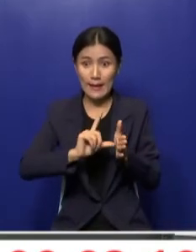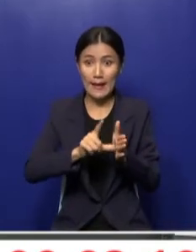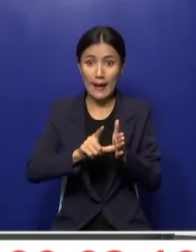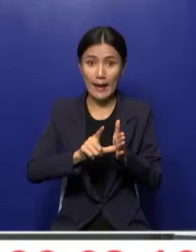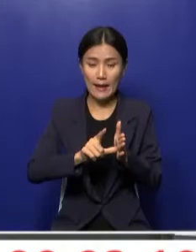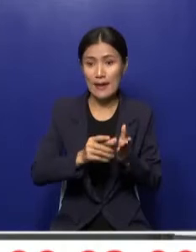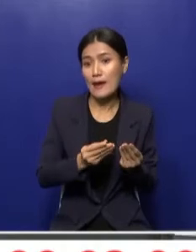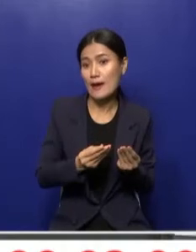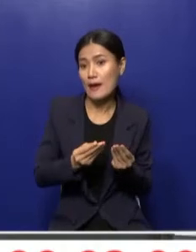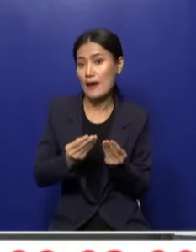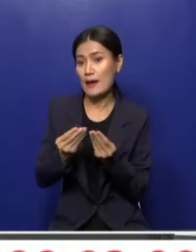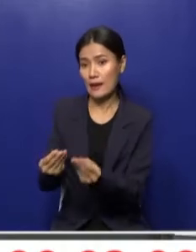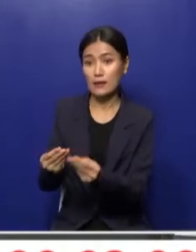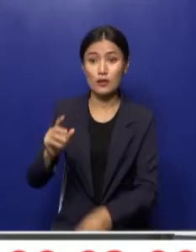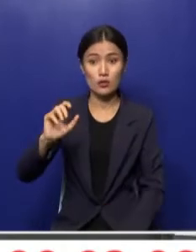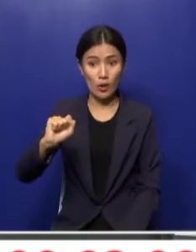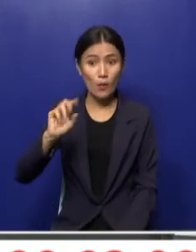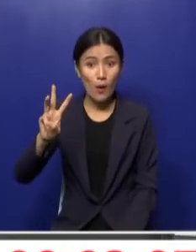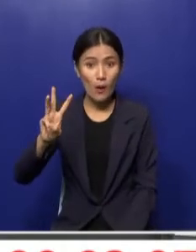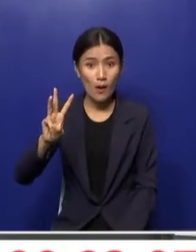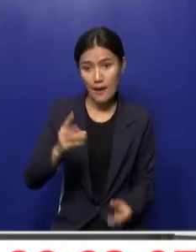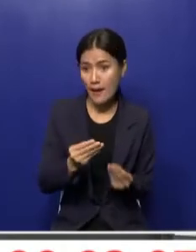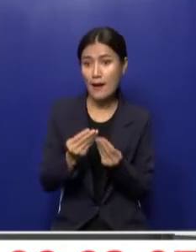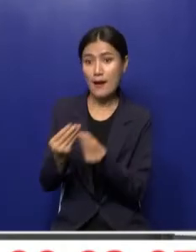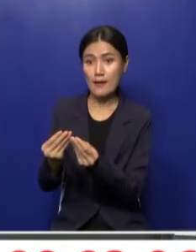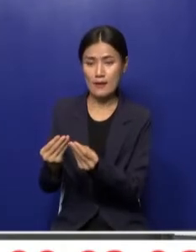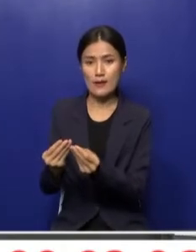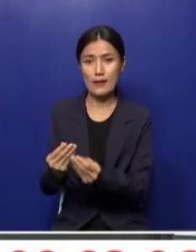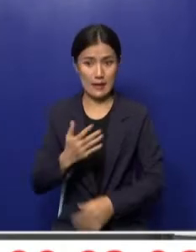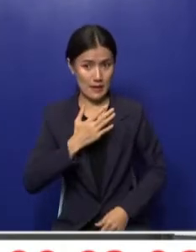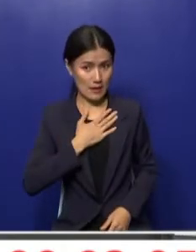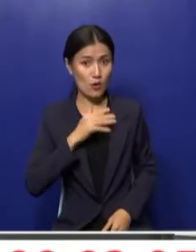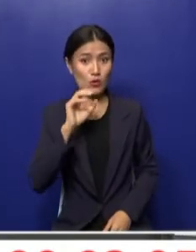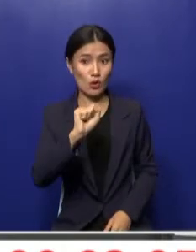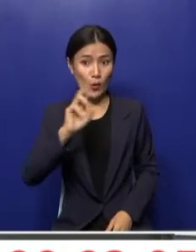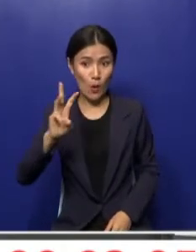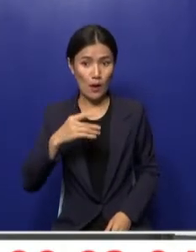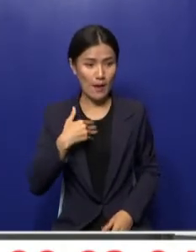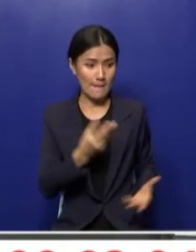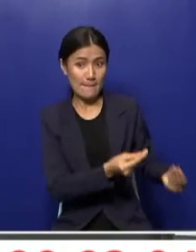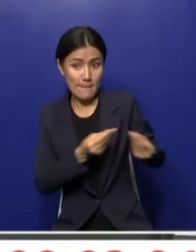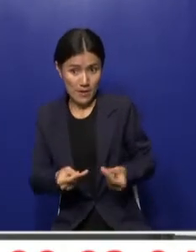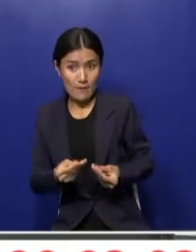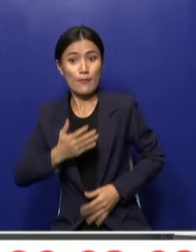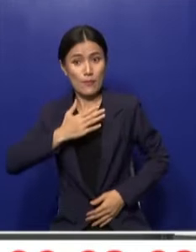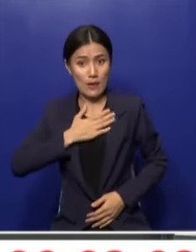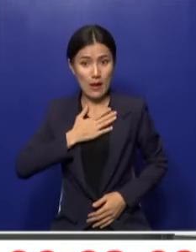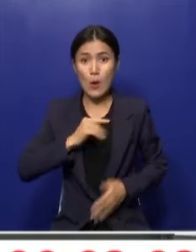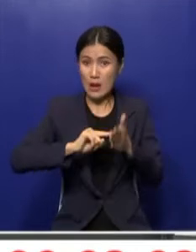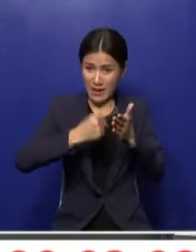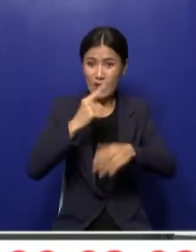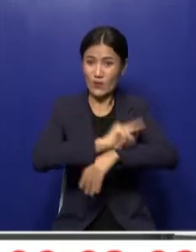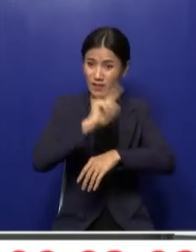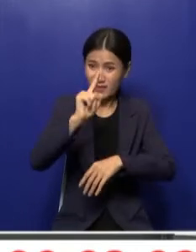เรื่องดังกล่าวขึ้นมาวุฒิสภาซึ่งวิภาจะต้องเริ่มต้นนับหนึ่งตั้งแต่วันนั้นมันจึงเป็นเวลา